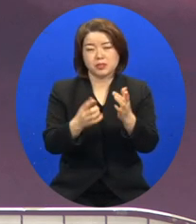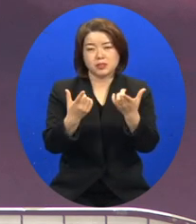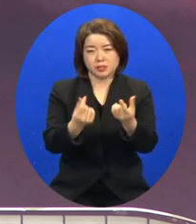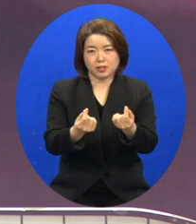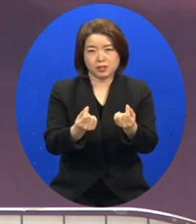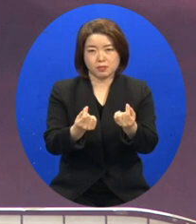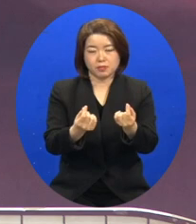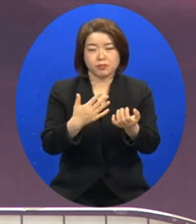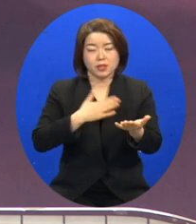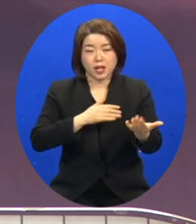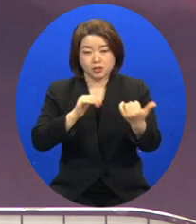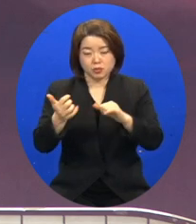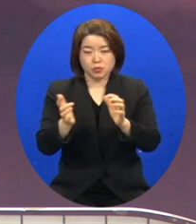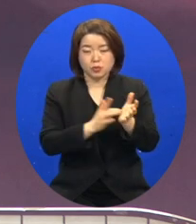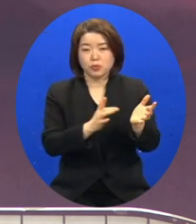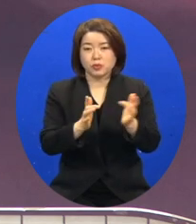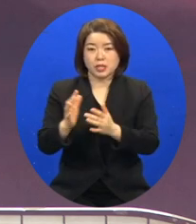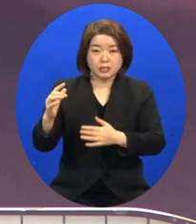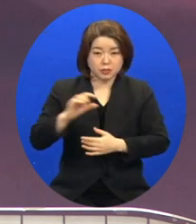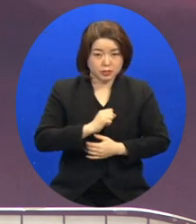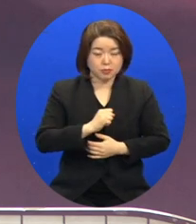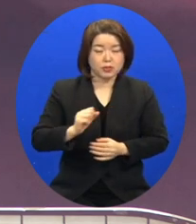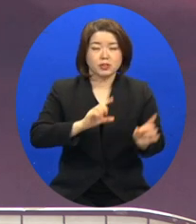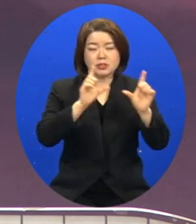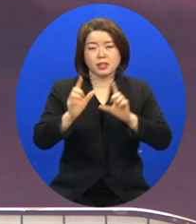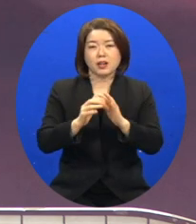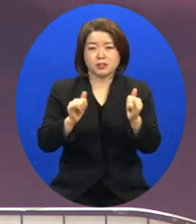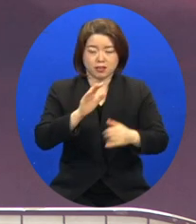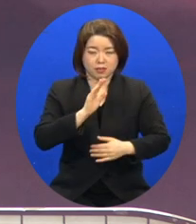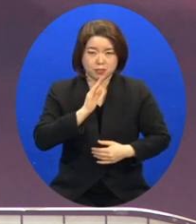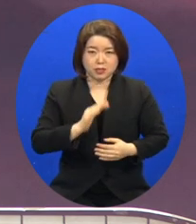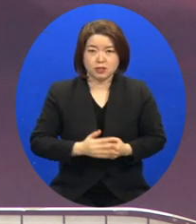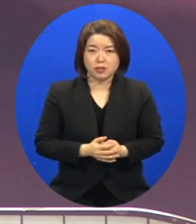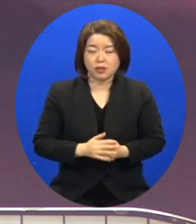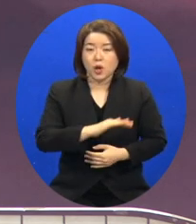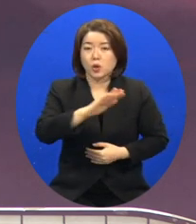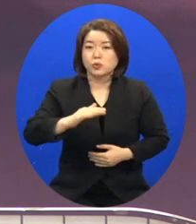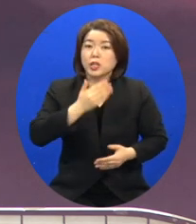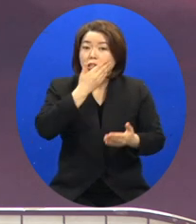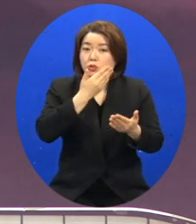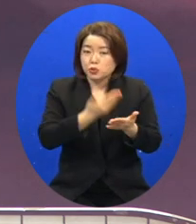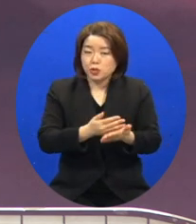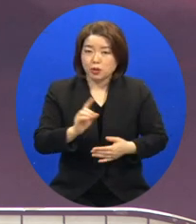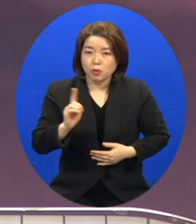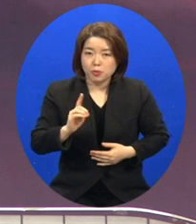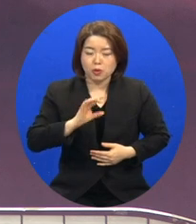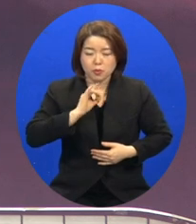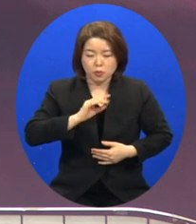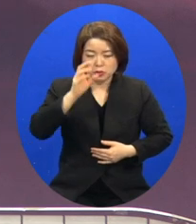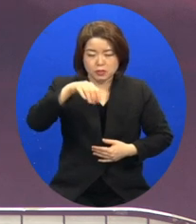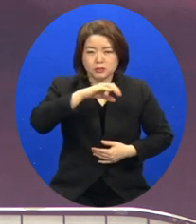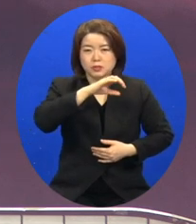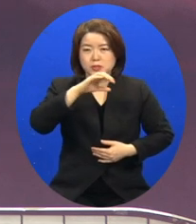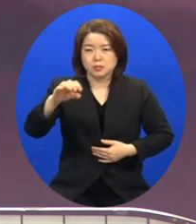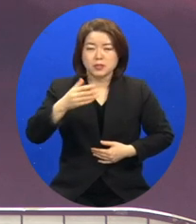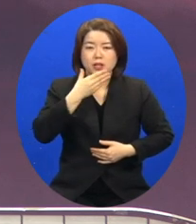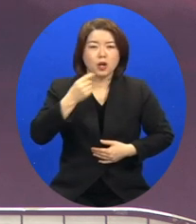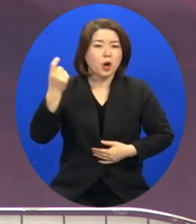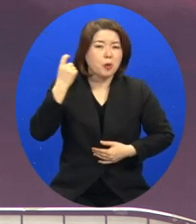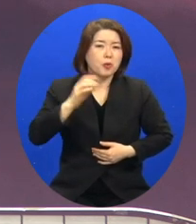사는 겁니다 우리에게 중요한 것은 오직 예수 그리스도의 십자가 복음 뿐이에요